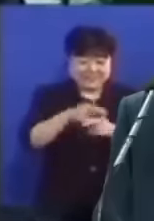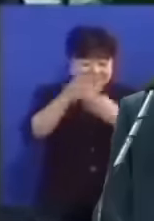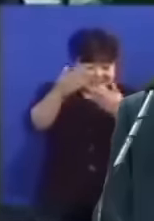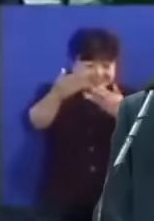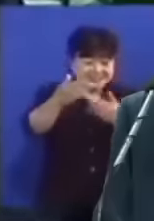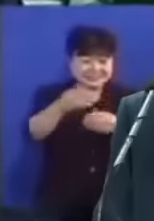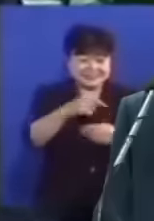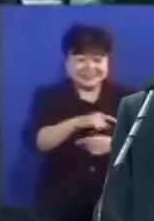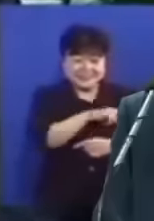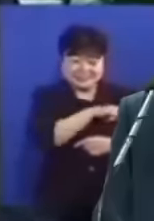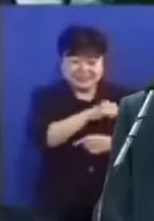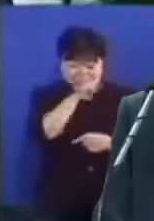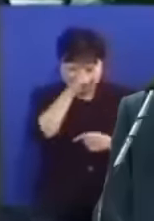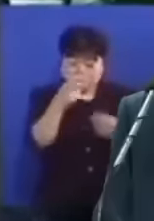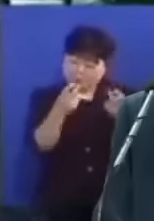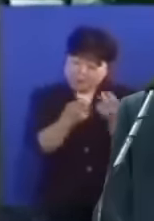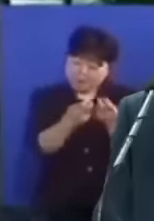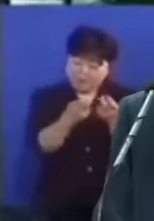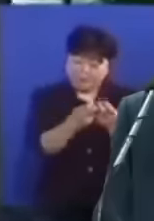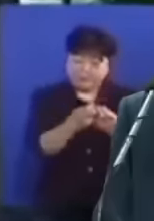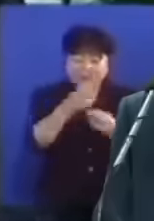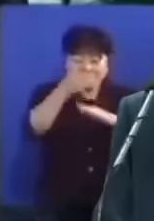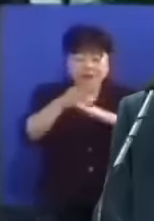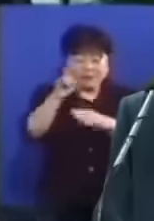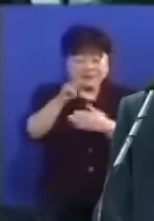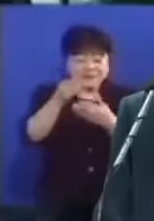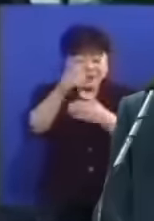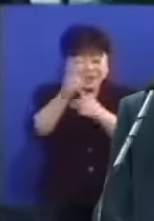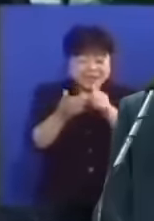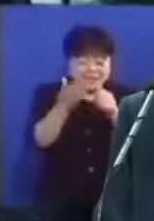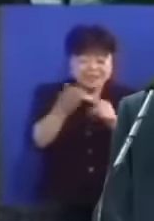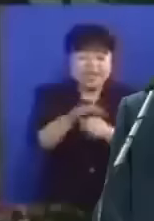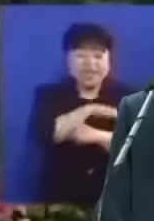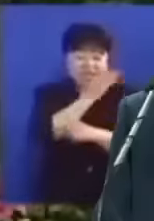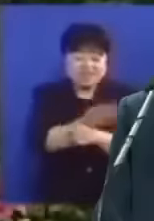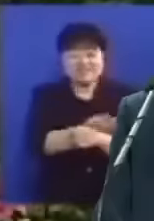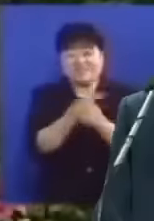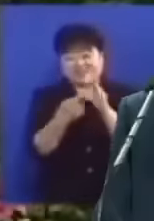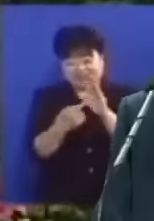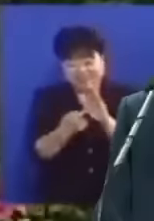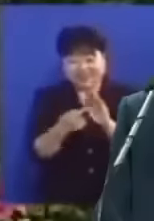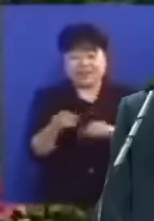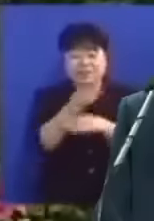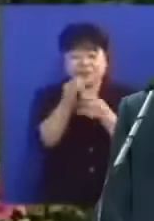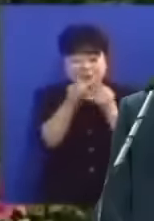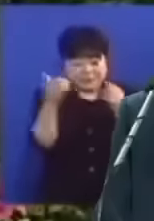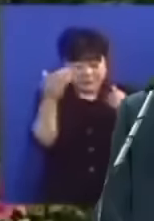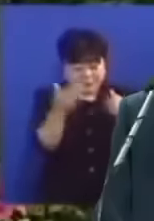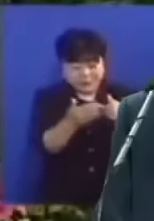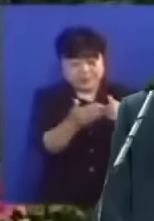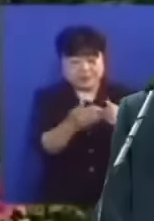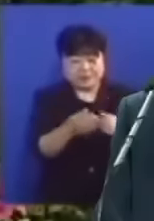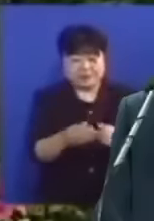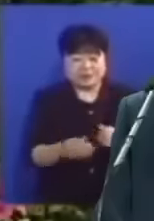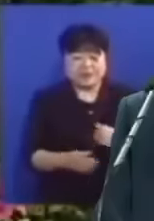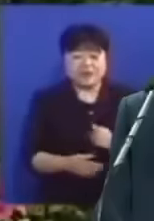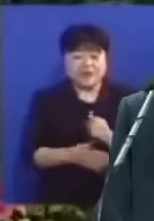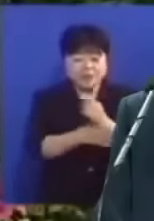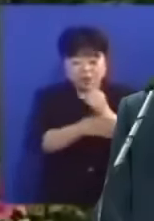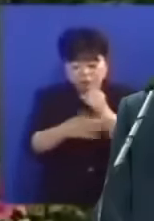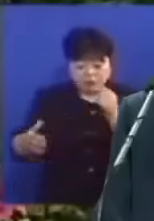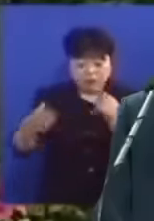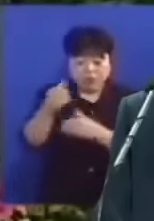제사를 드리는 것이 가장 좋은 방법인 것입니다. 감사와 찬송은 하나님의 능력을 나타내게 하여 모든 사람들의 메인 것을